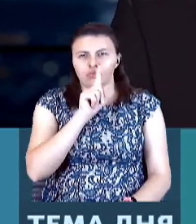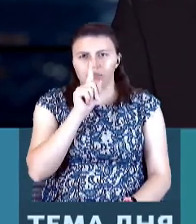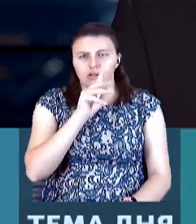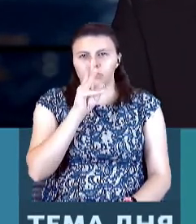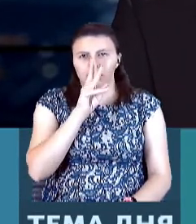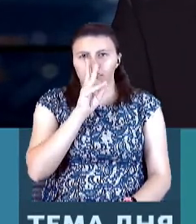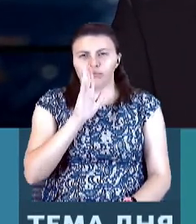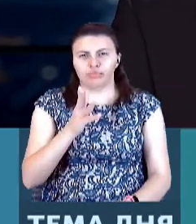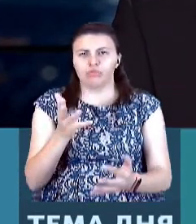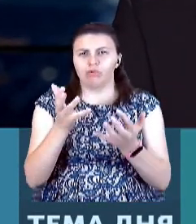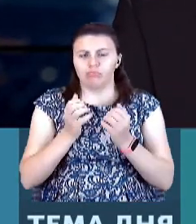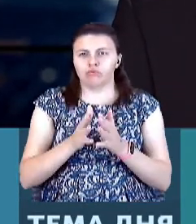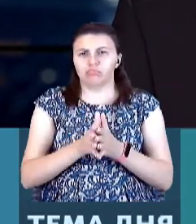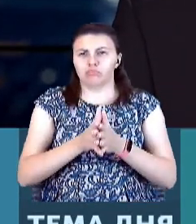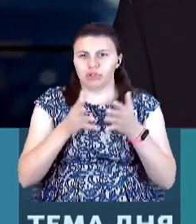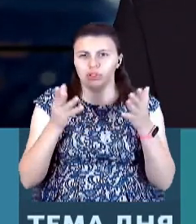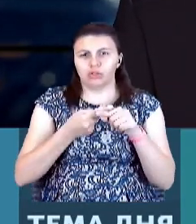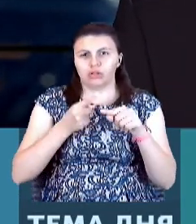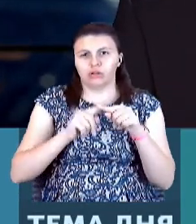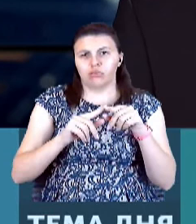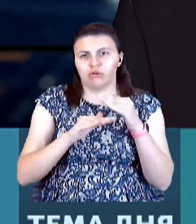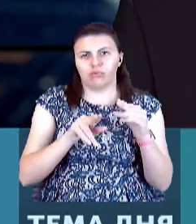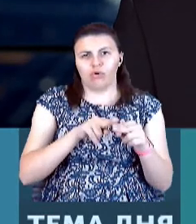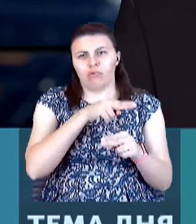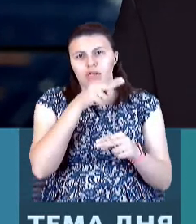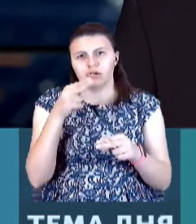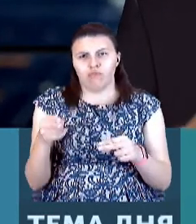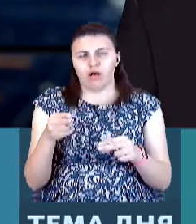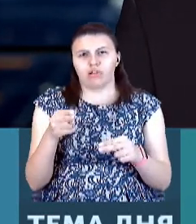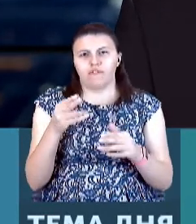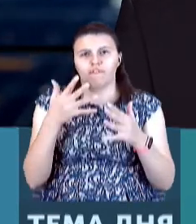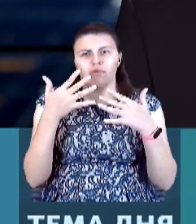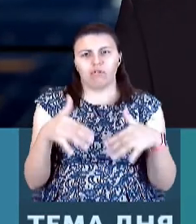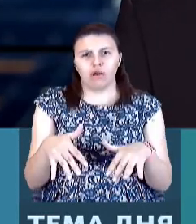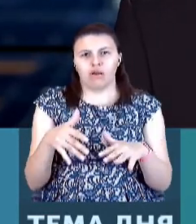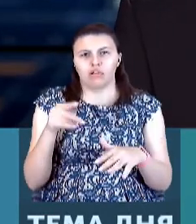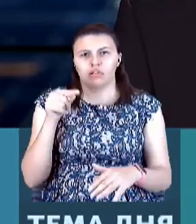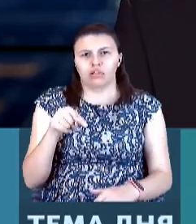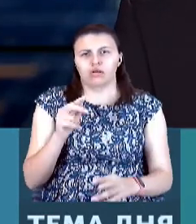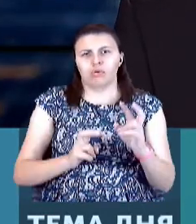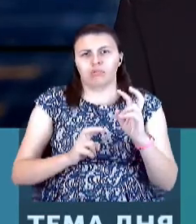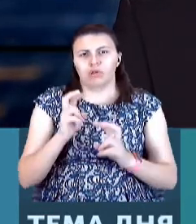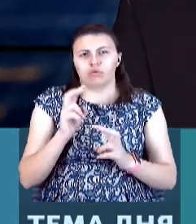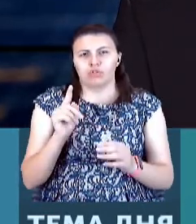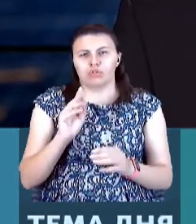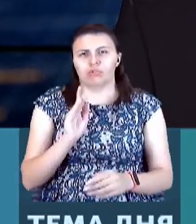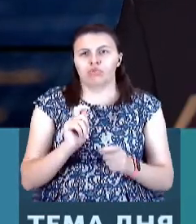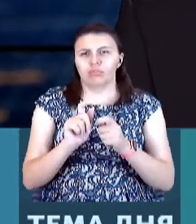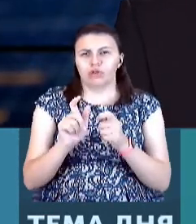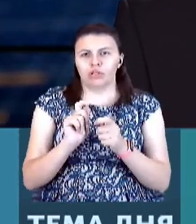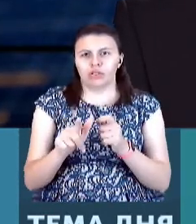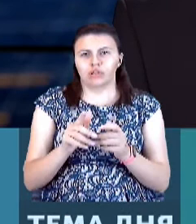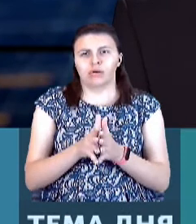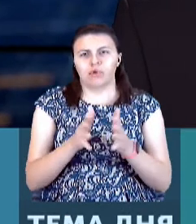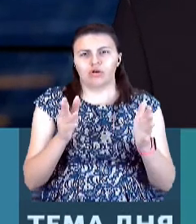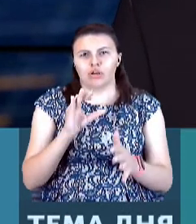стануть отримувати більше, чи вдасться за допомогою цього компенсувати втрати, наприклад, тих же підприємців, які стануть платити більше